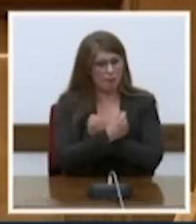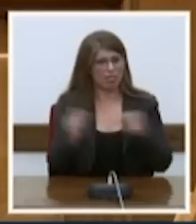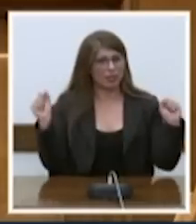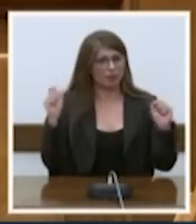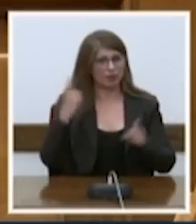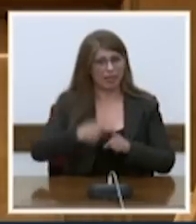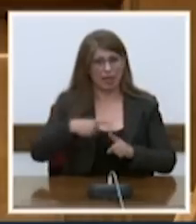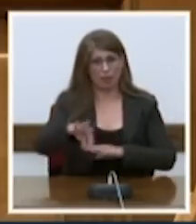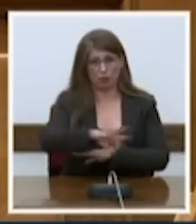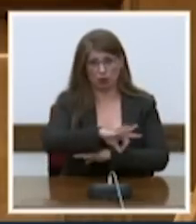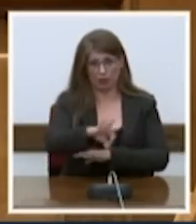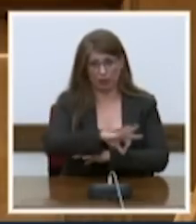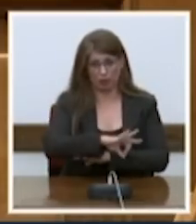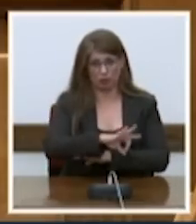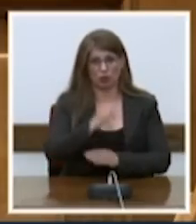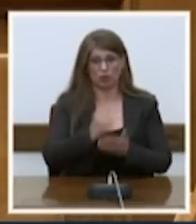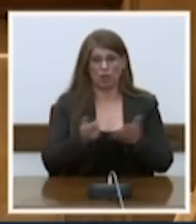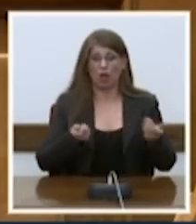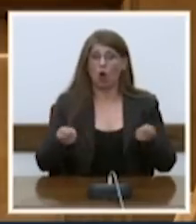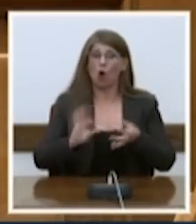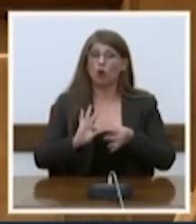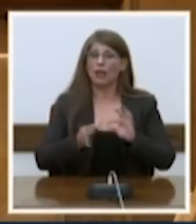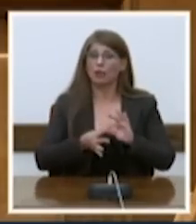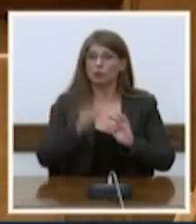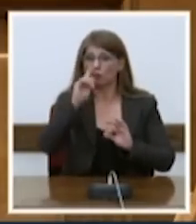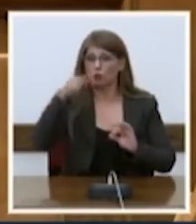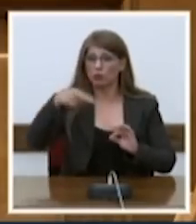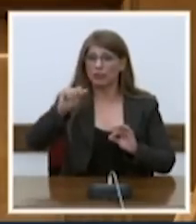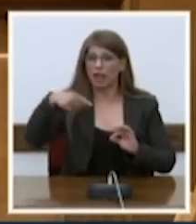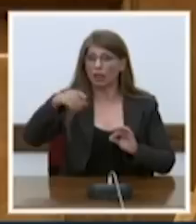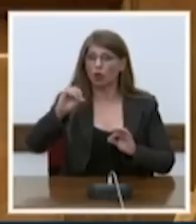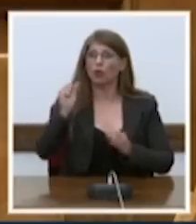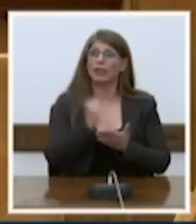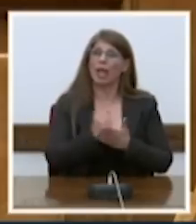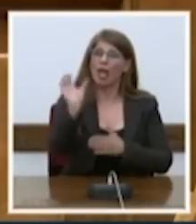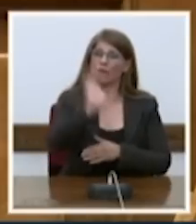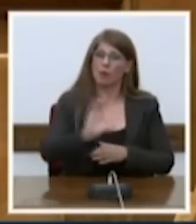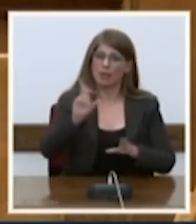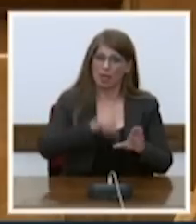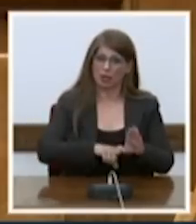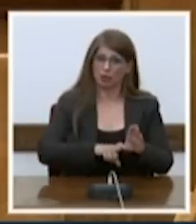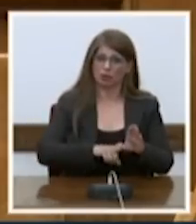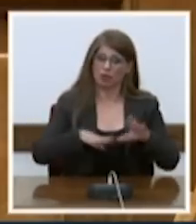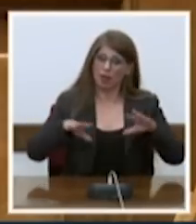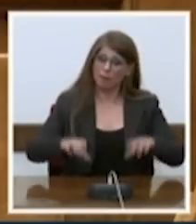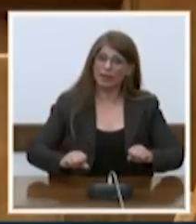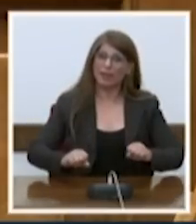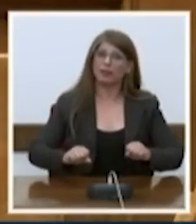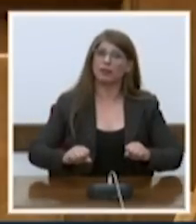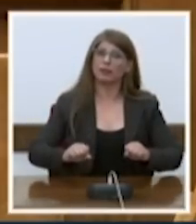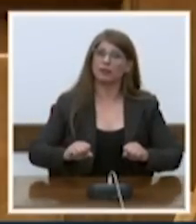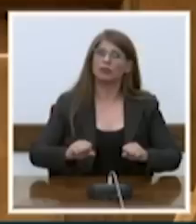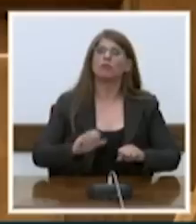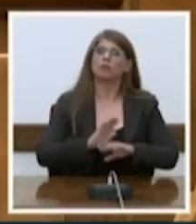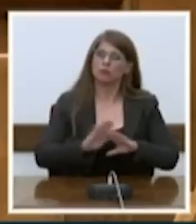από σχεδιασμούς αλλά και τους οργανισμούς του ΝΑΤΟ και της Ευρωπαϊκής Ένωσης. Για να επικρατήσει τελικά και οριστικά